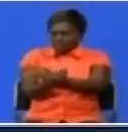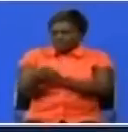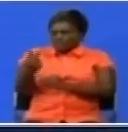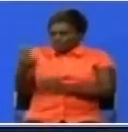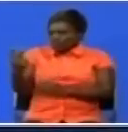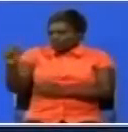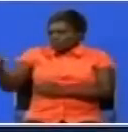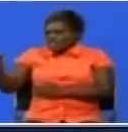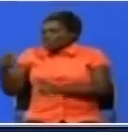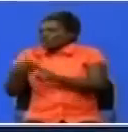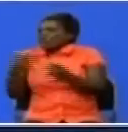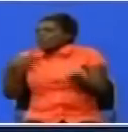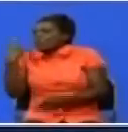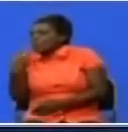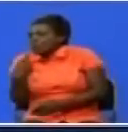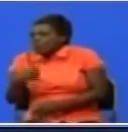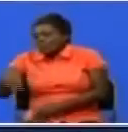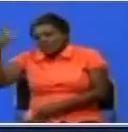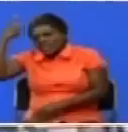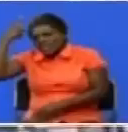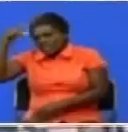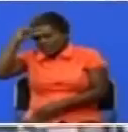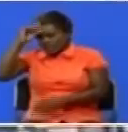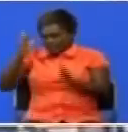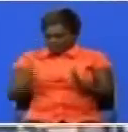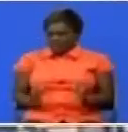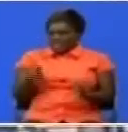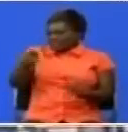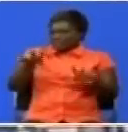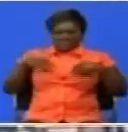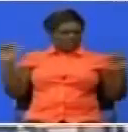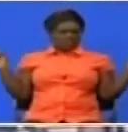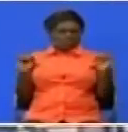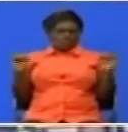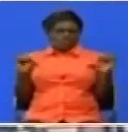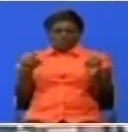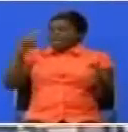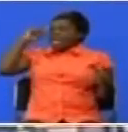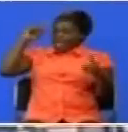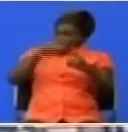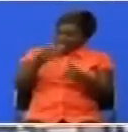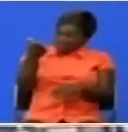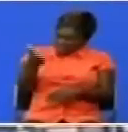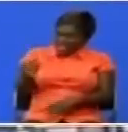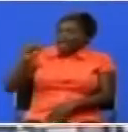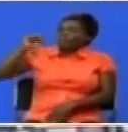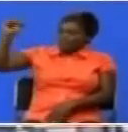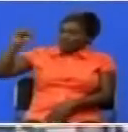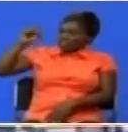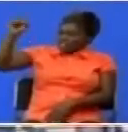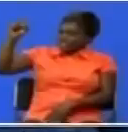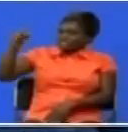200 kutoka kwa gavana Evans Kidero na amekwisha kana madai hayo akisema kuwa na lengo kwa sababu za siasa za uchaguzi wa rais